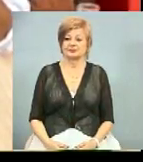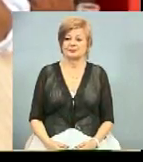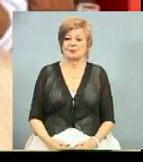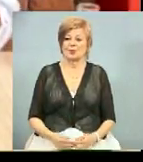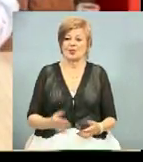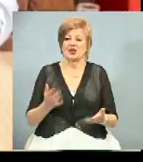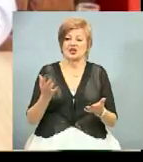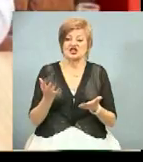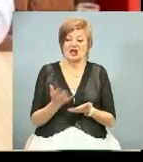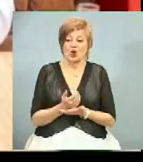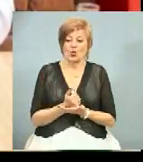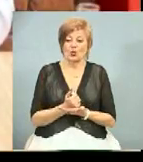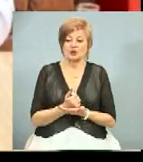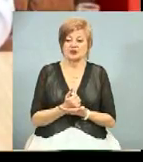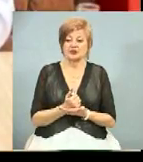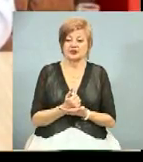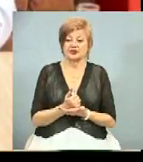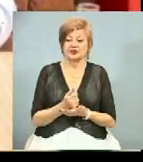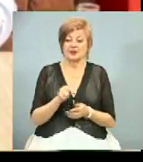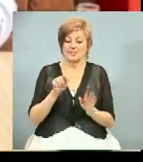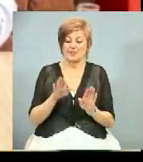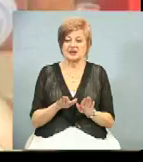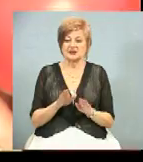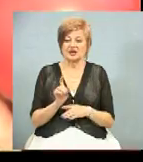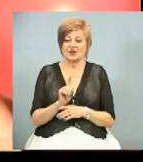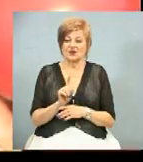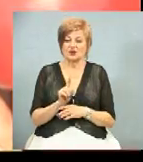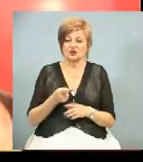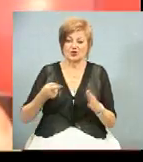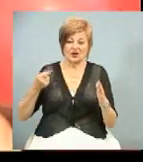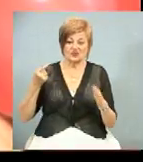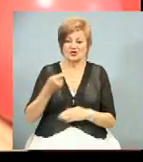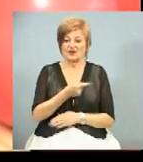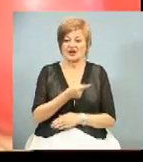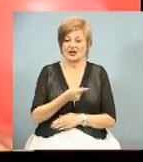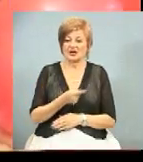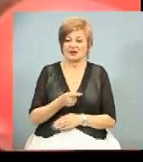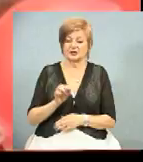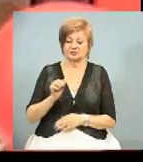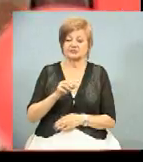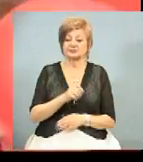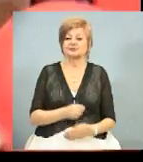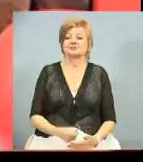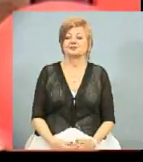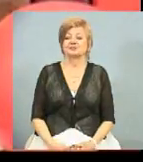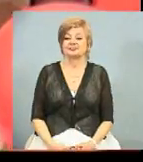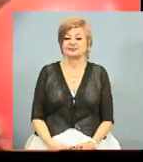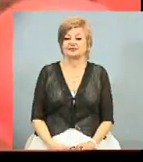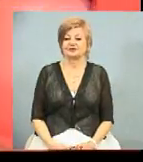знаходимо найближче місце до ось цього хвостика. І туди такими круговими рухами